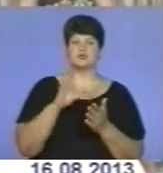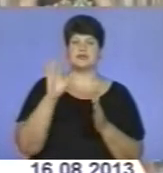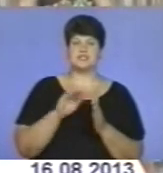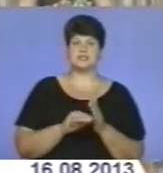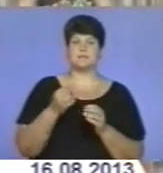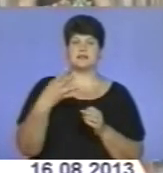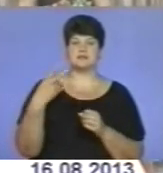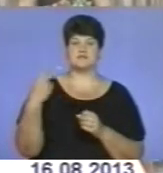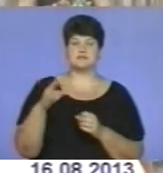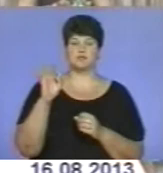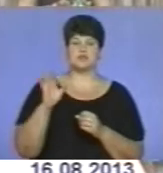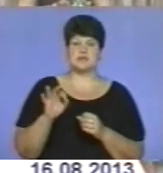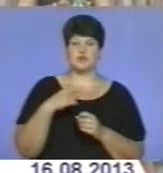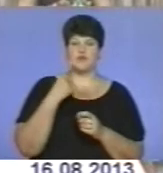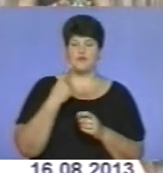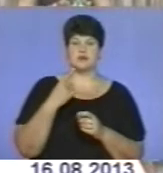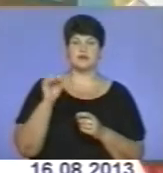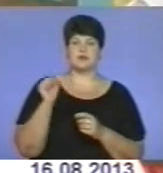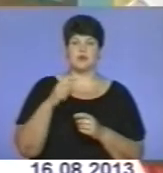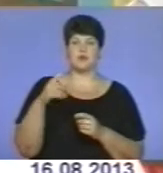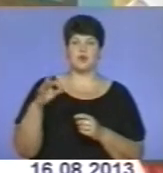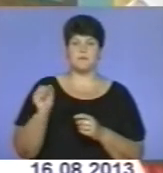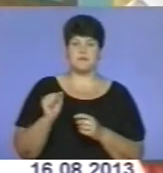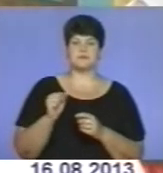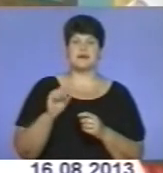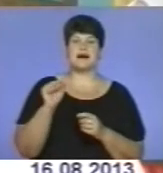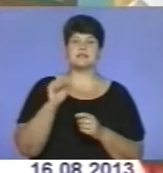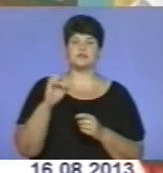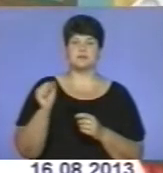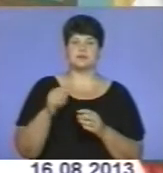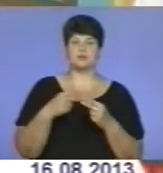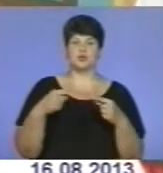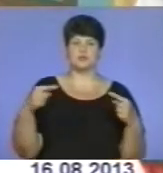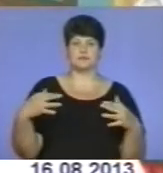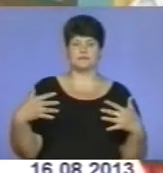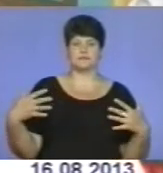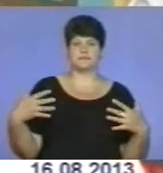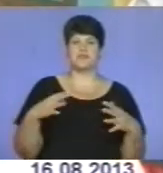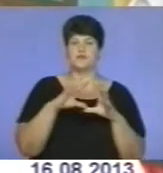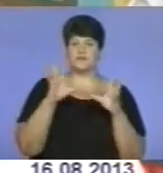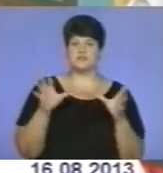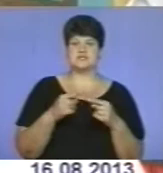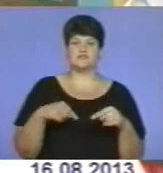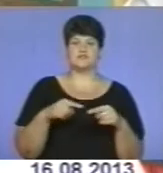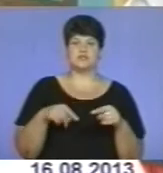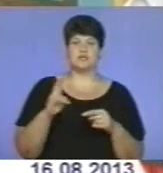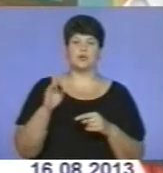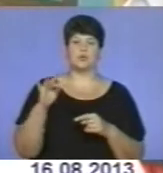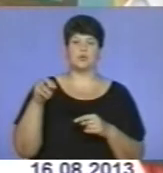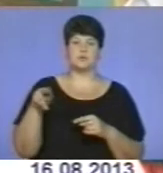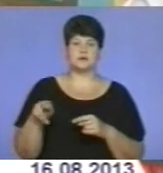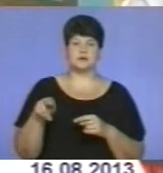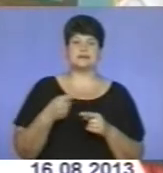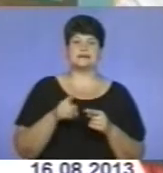-20%, стверджує Андрій Хома. Асортимент продуктів – традиційний. Усі види круп – це